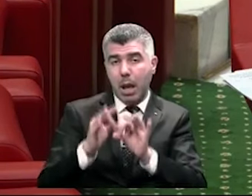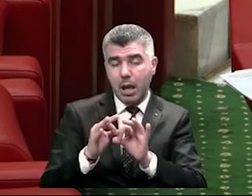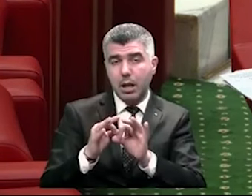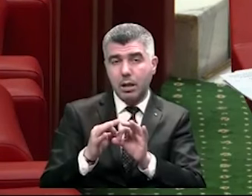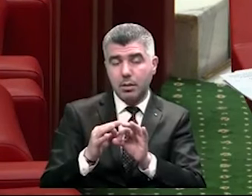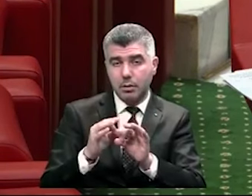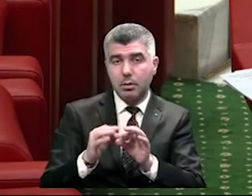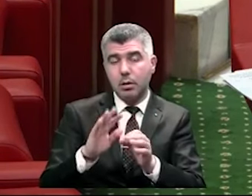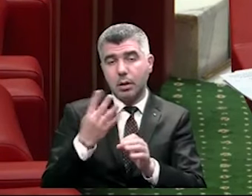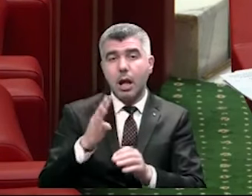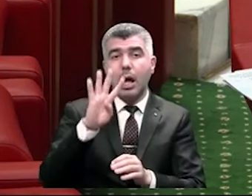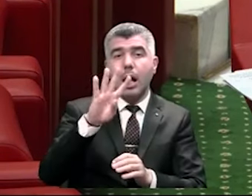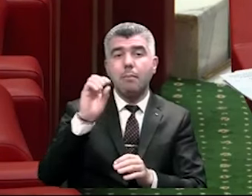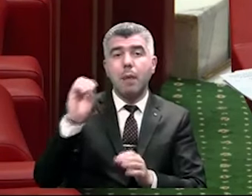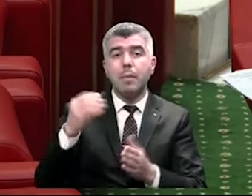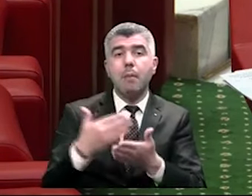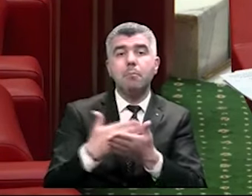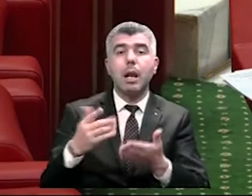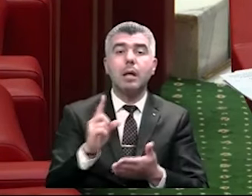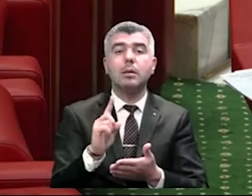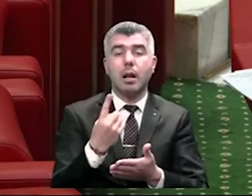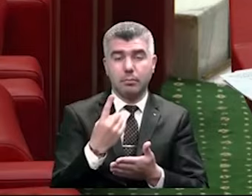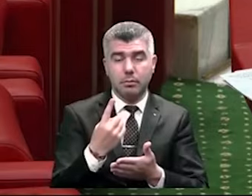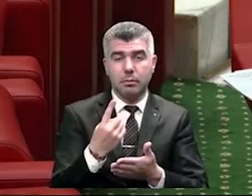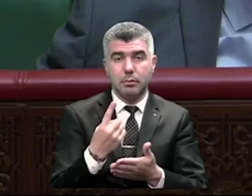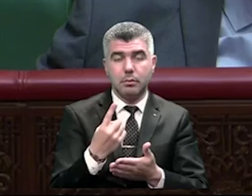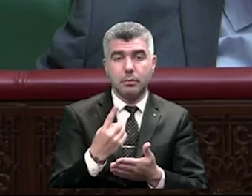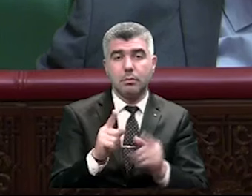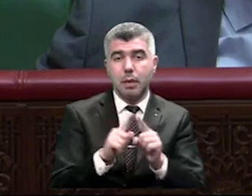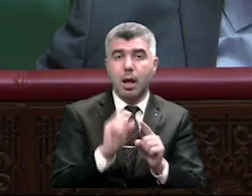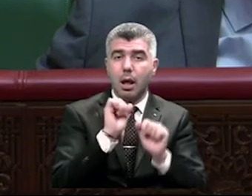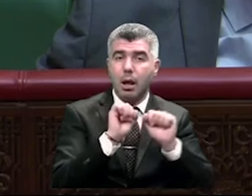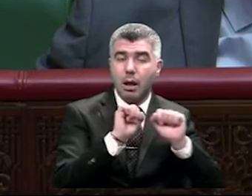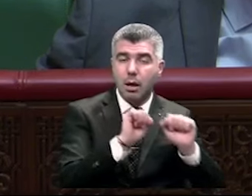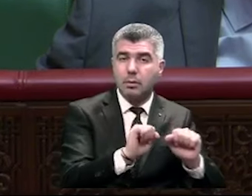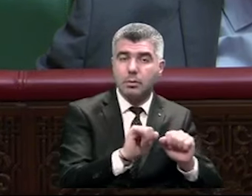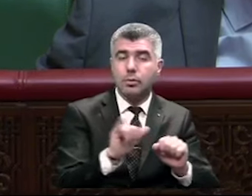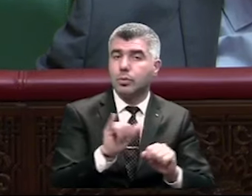الضخم 400 مليار ديال الدرهم تضمن هذا المخطط شبكه خاصه